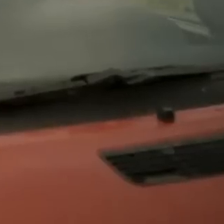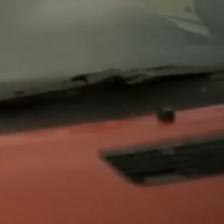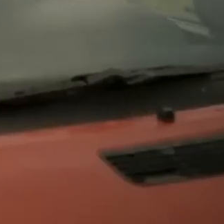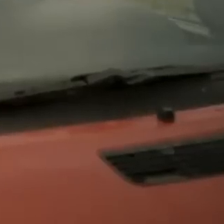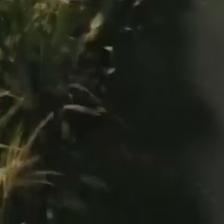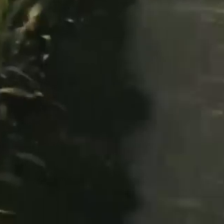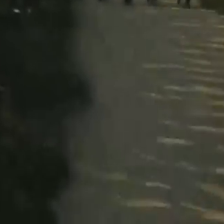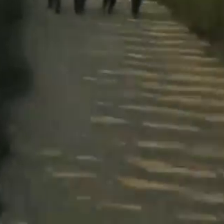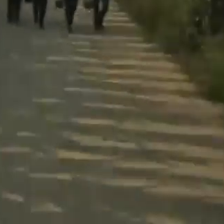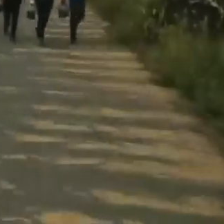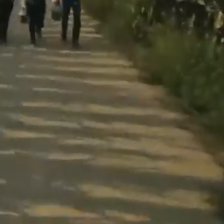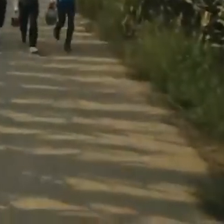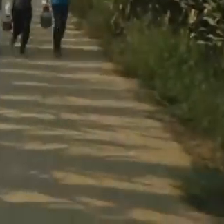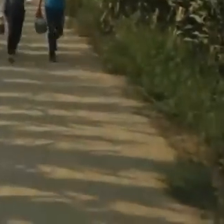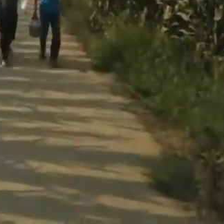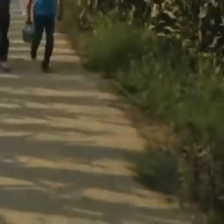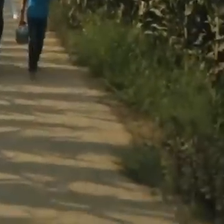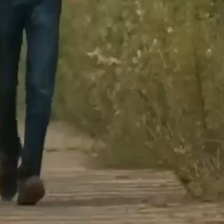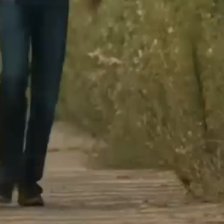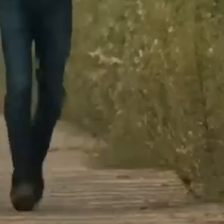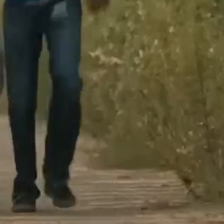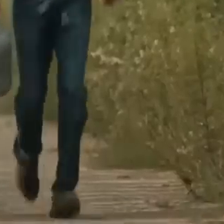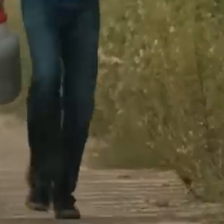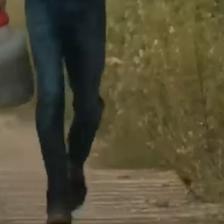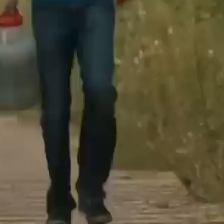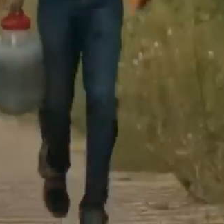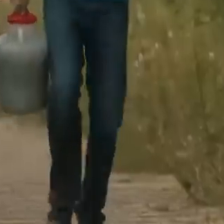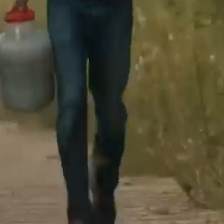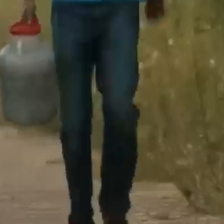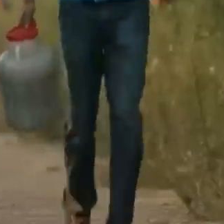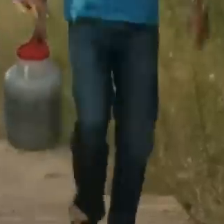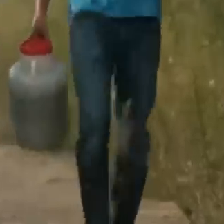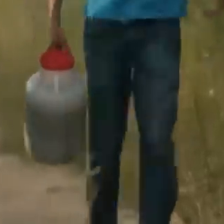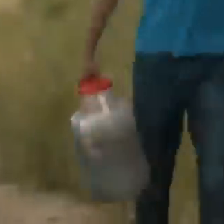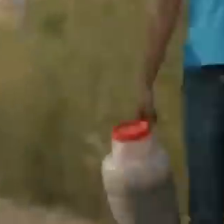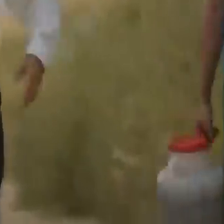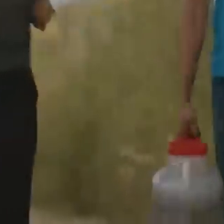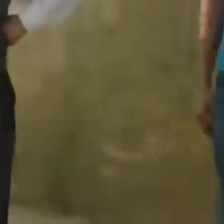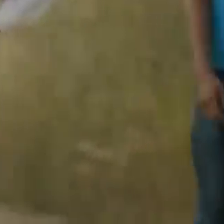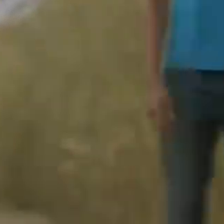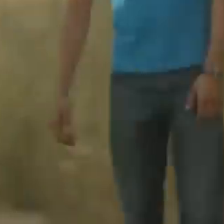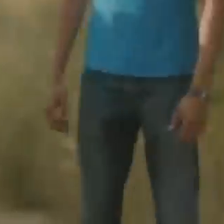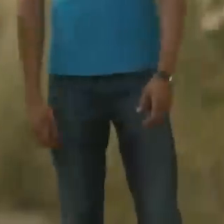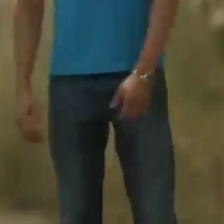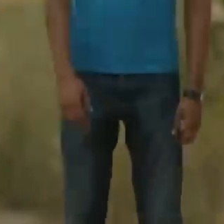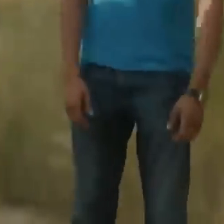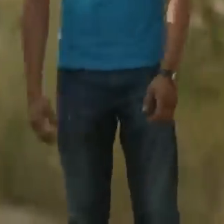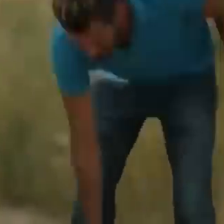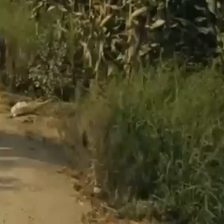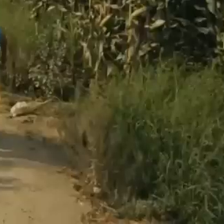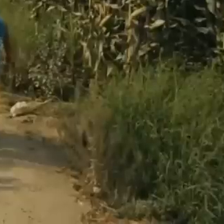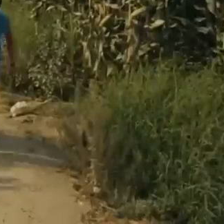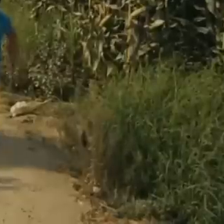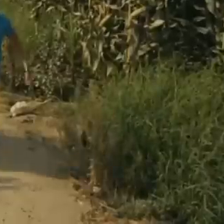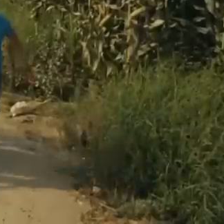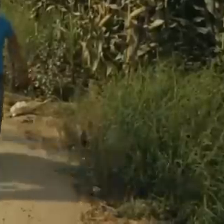Arabada 5 kişiler yeşilleriyle doluşmuş geziyorlar. İsmail'ler ellerinde bidonlarla aynı toprak yola çıkmış koşturuyorlar.